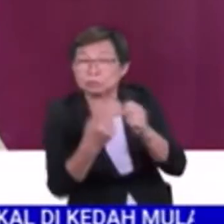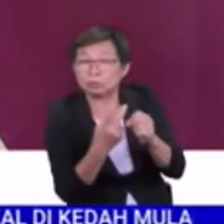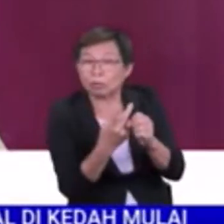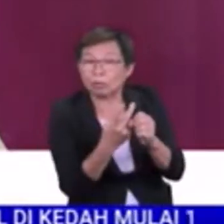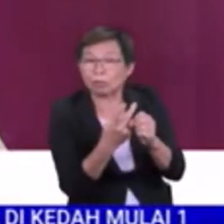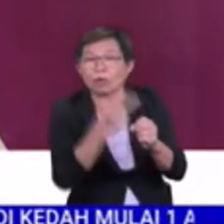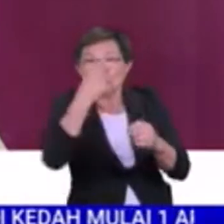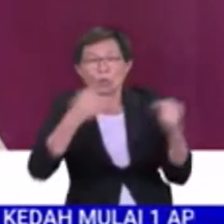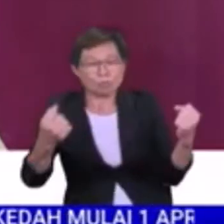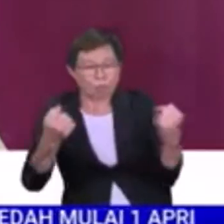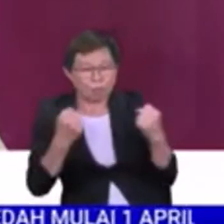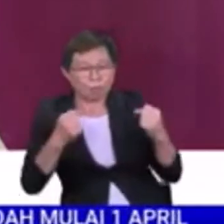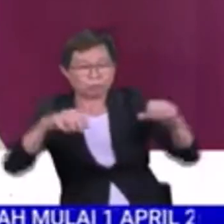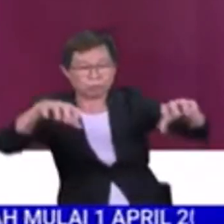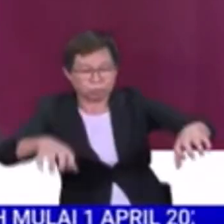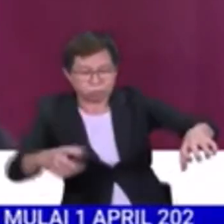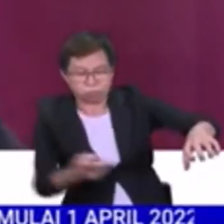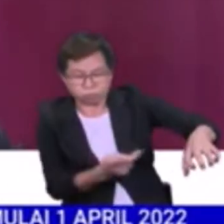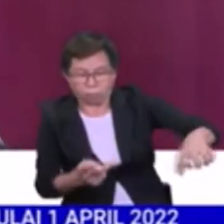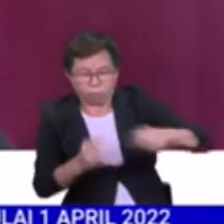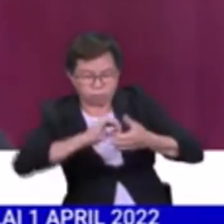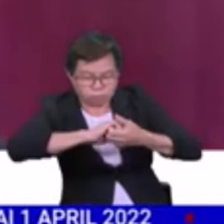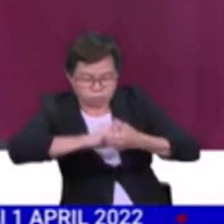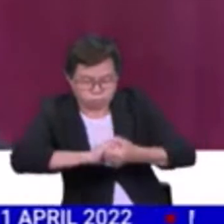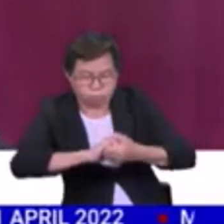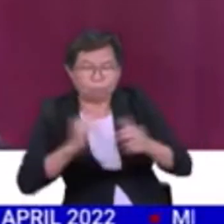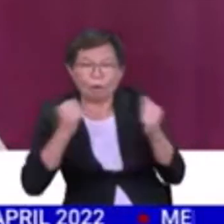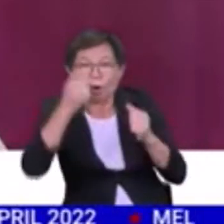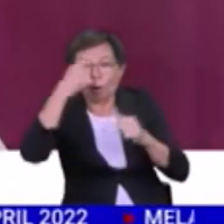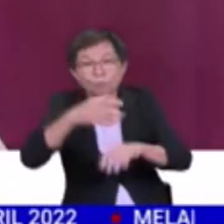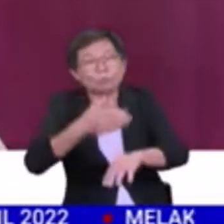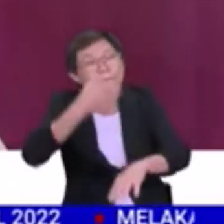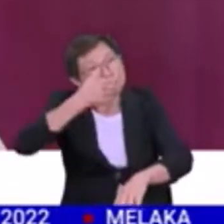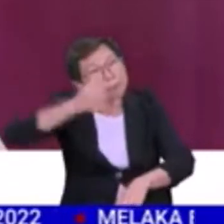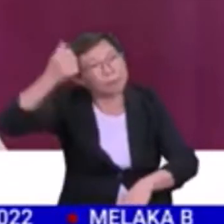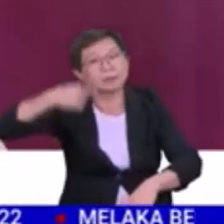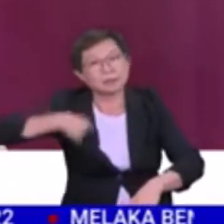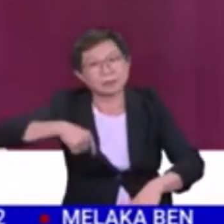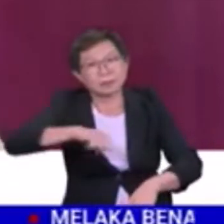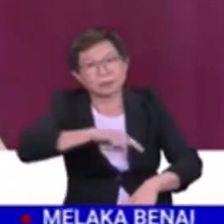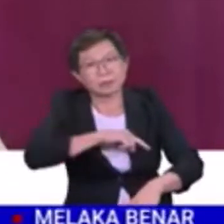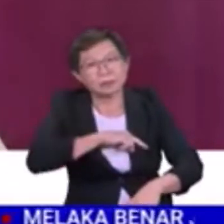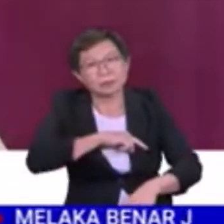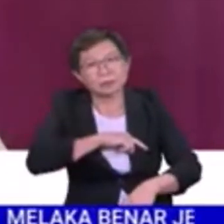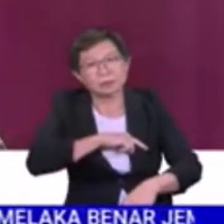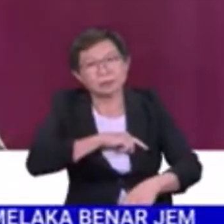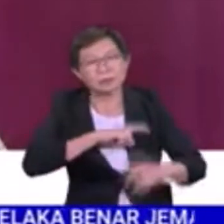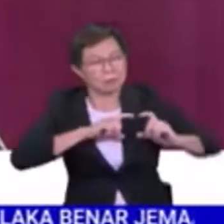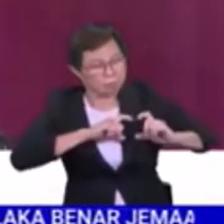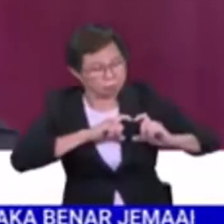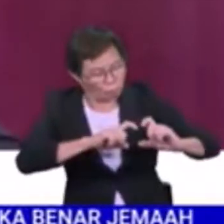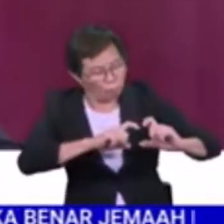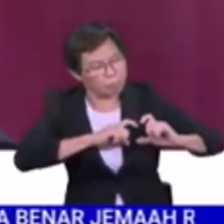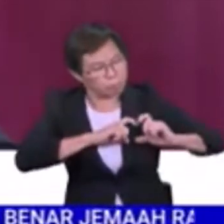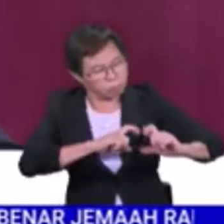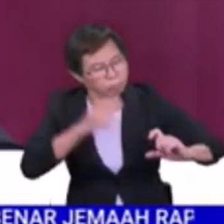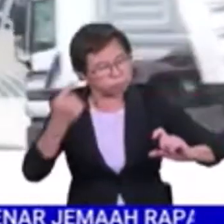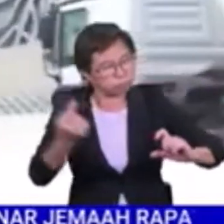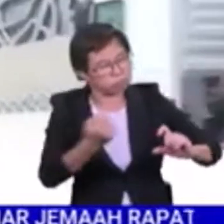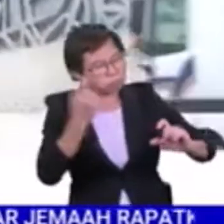mengukuhkan kembali hubungan dua hala itu, elok untuk kita menyampaikan komitmen kita sentiasa